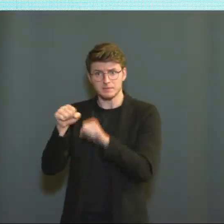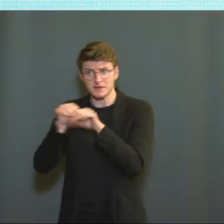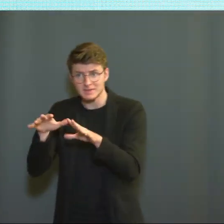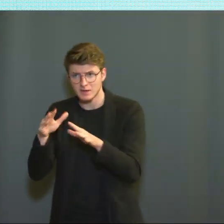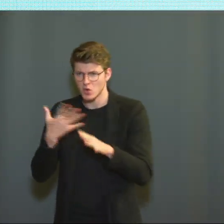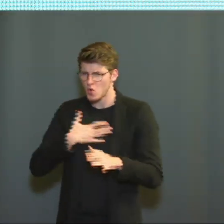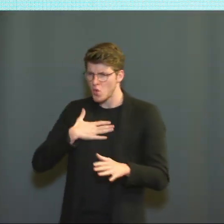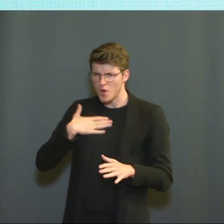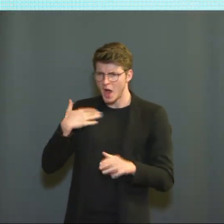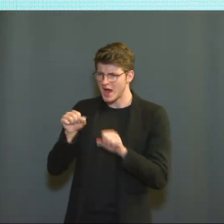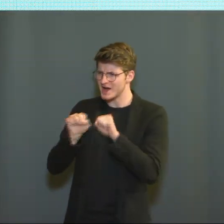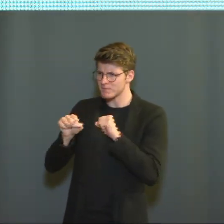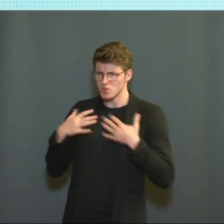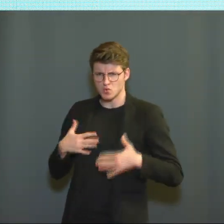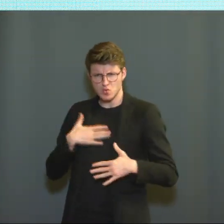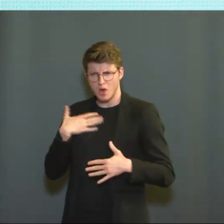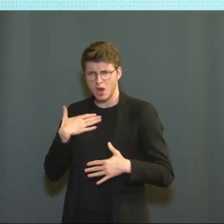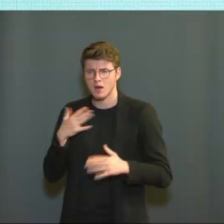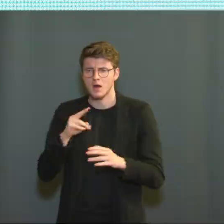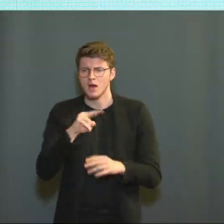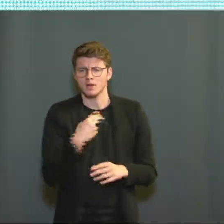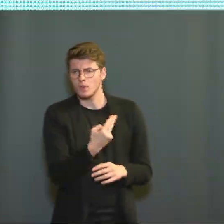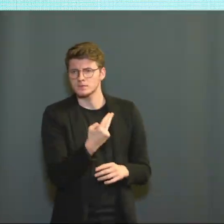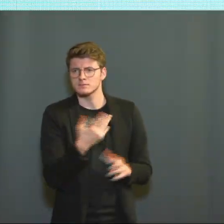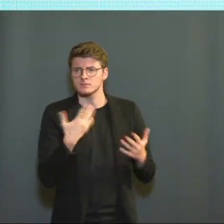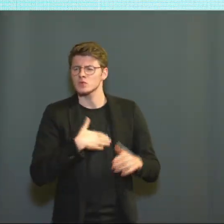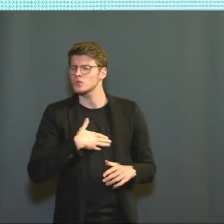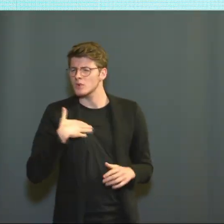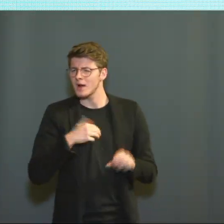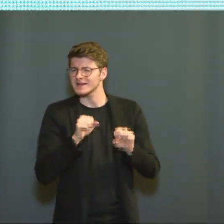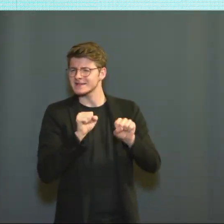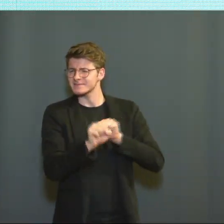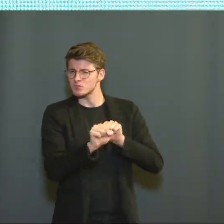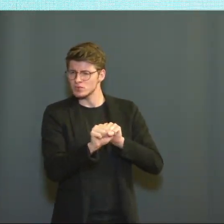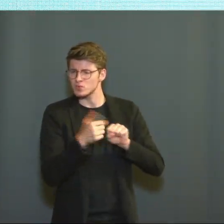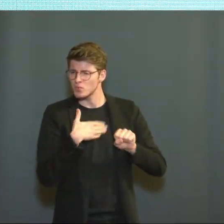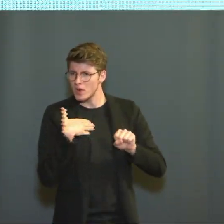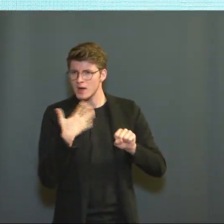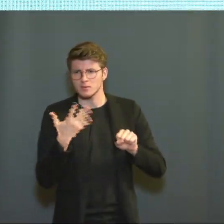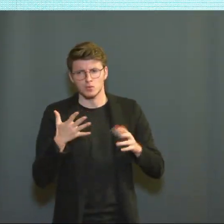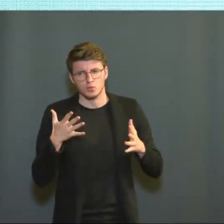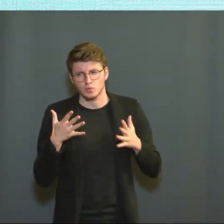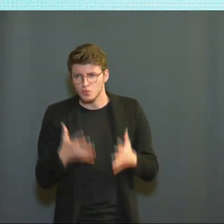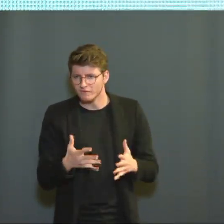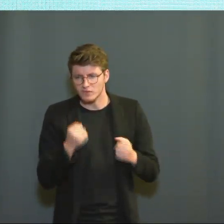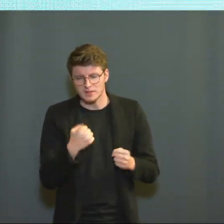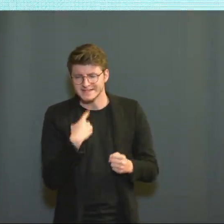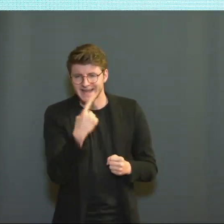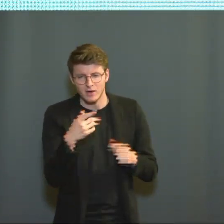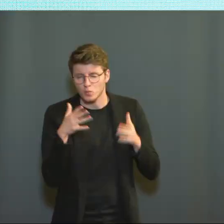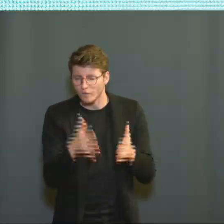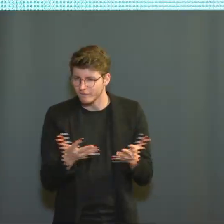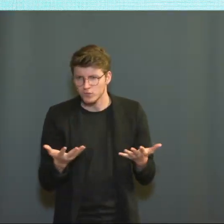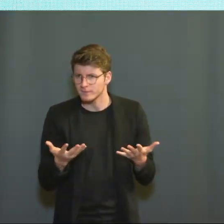Wel, wat betreft de duur van de immuniteit is het nog te vroeg om daar duidelijke uitspraken te kunnen over doen. De meeste besmettingen